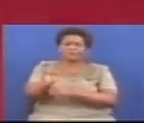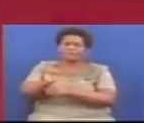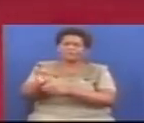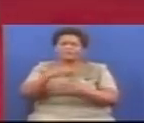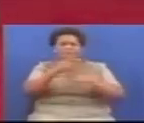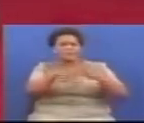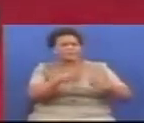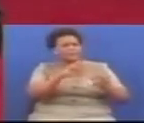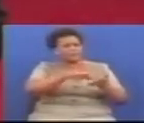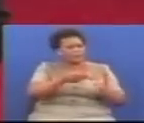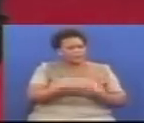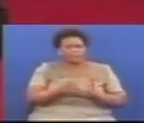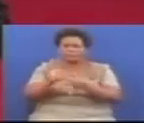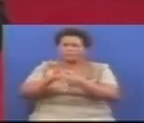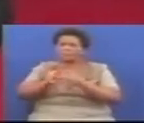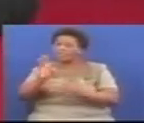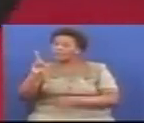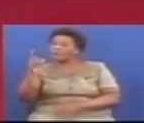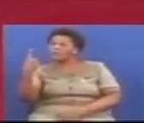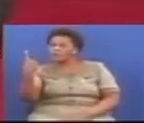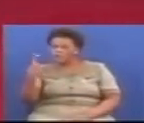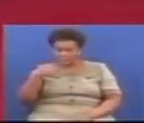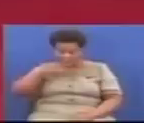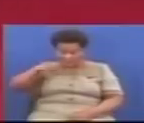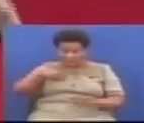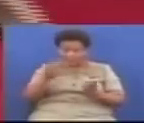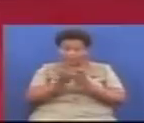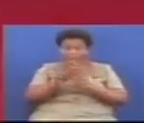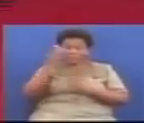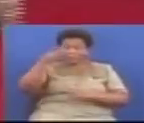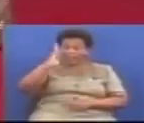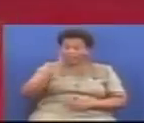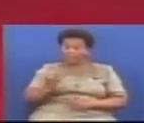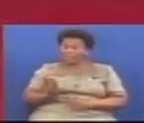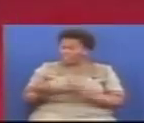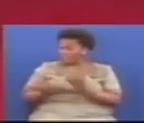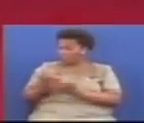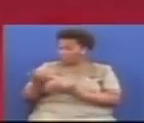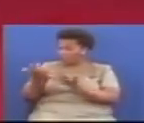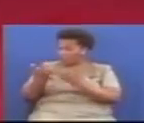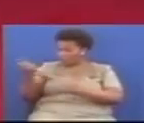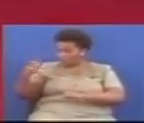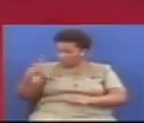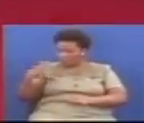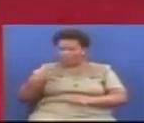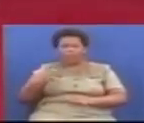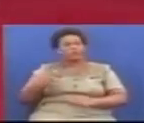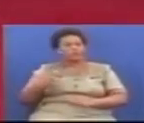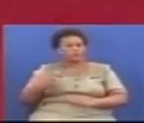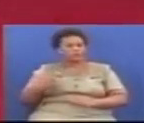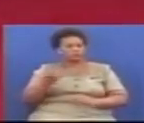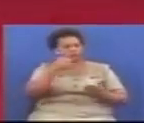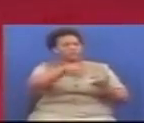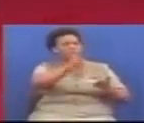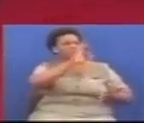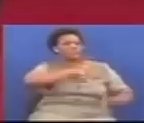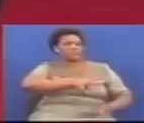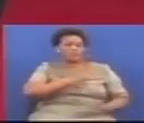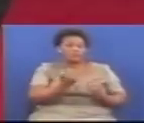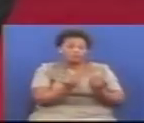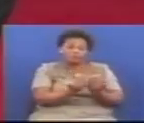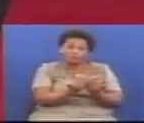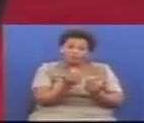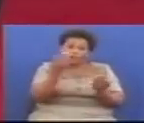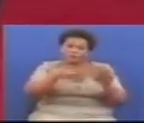na wengine. Uwezo wetu wa serikali ukiwa mkubwa tungeweza kulipa mishahara na posho kubwa kubwa. Kwa sasa tujafikia huko. Tunaomba wenye vitu wa mitaa waendelee kufanya